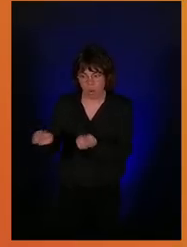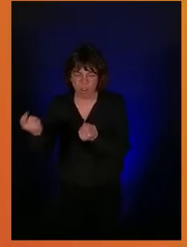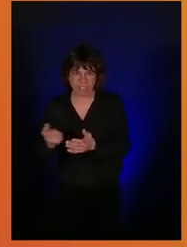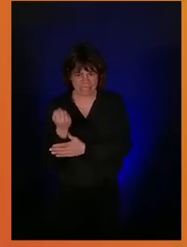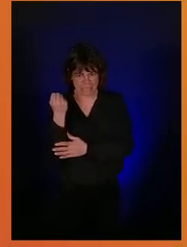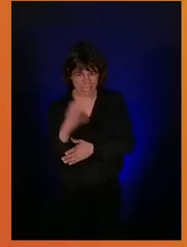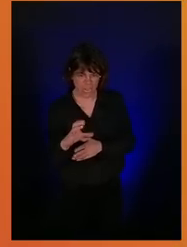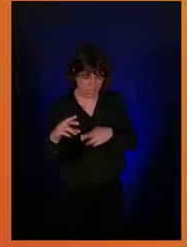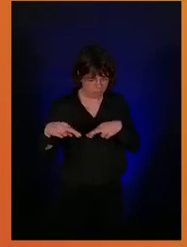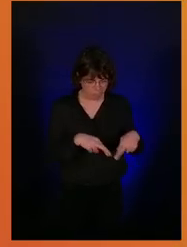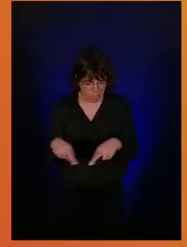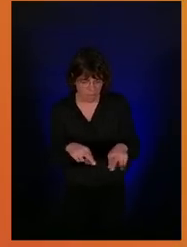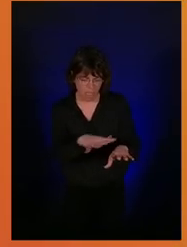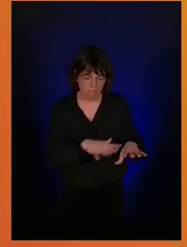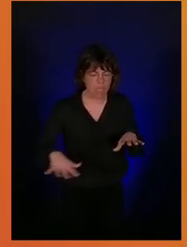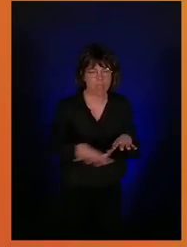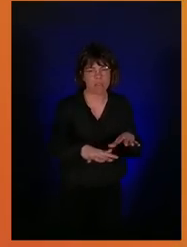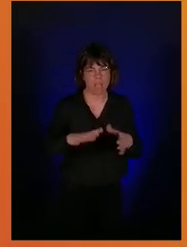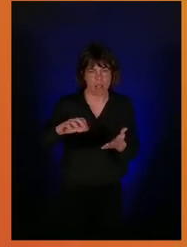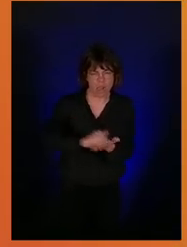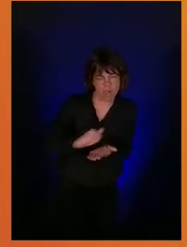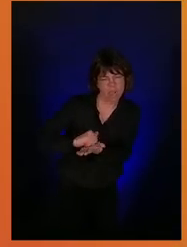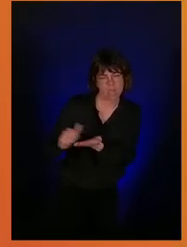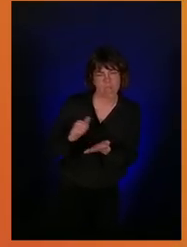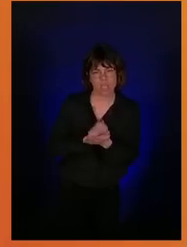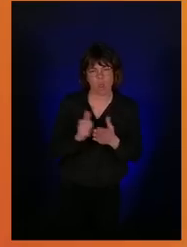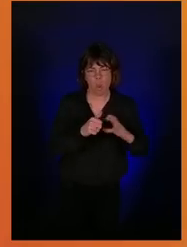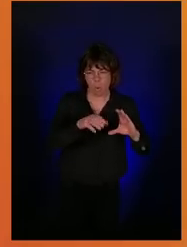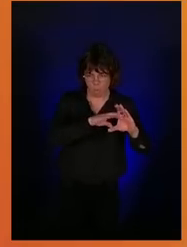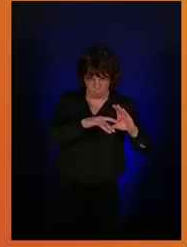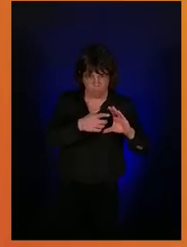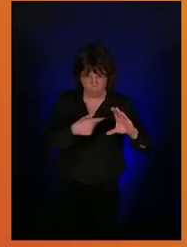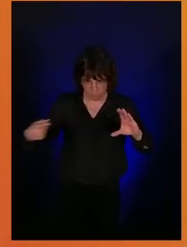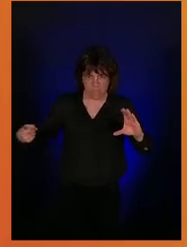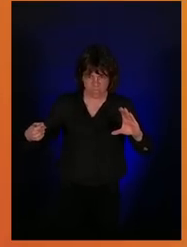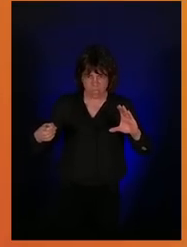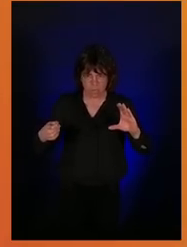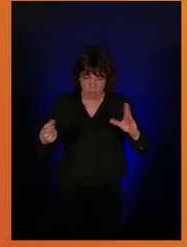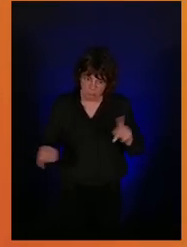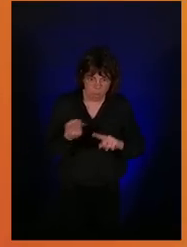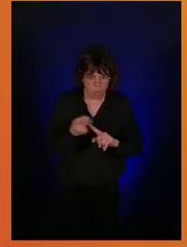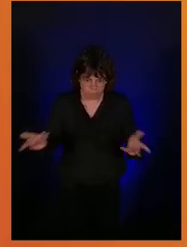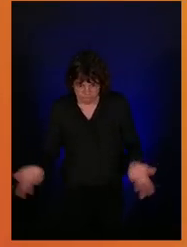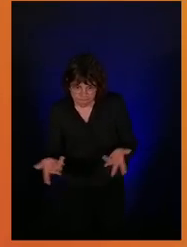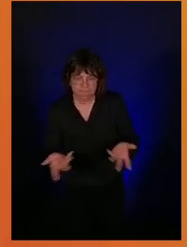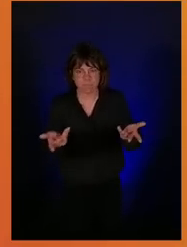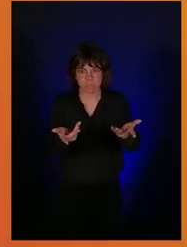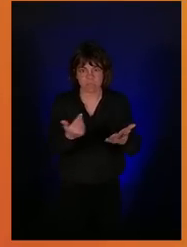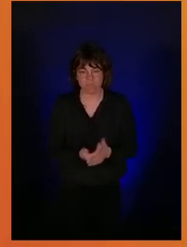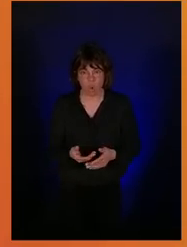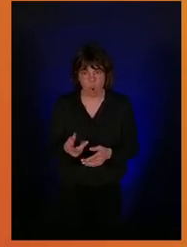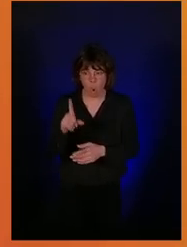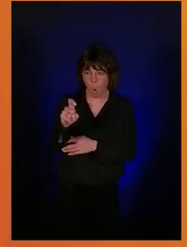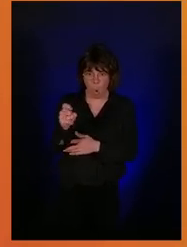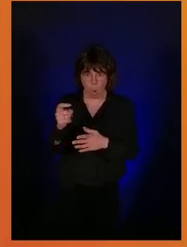les rivières et détruire toute la biodiversité indispensable à la survie des espèces, priver d'eau douce toute